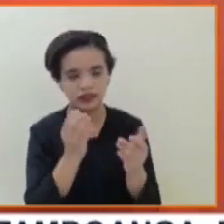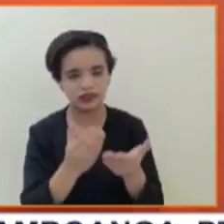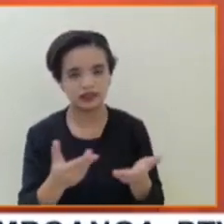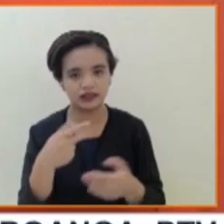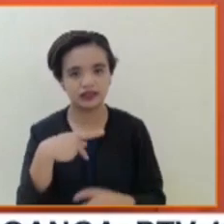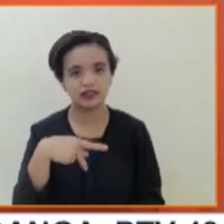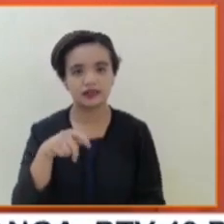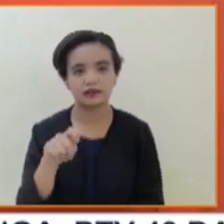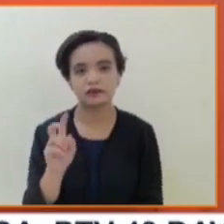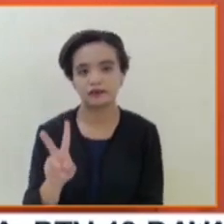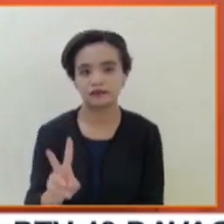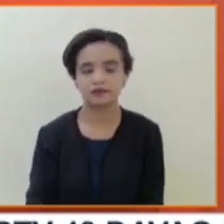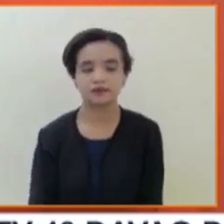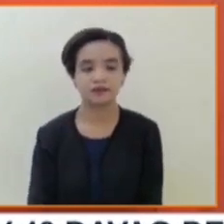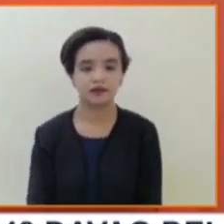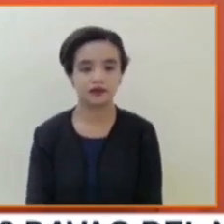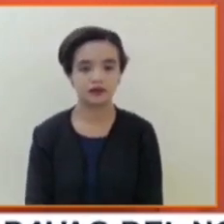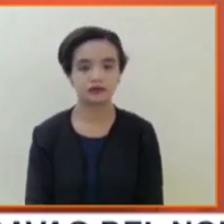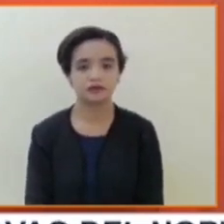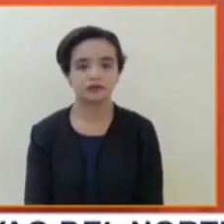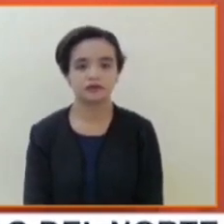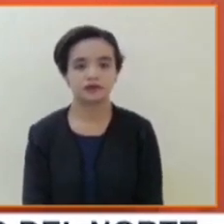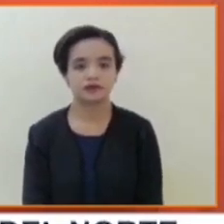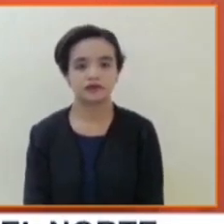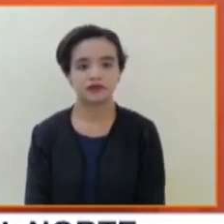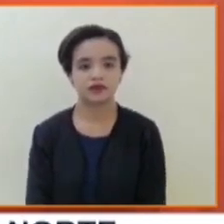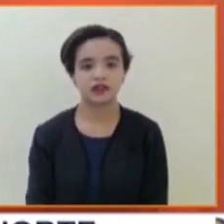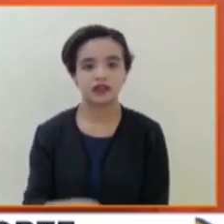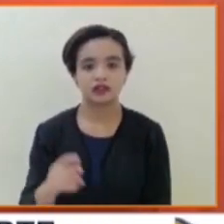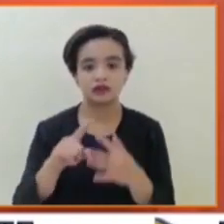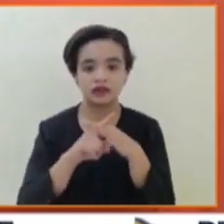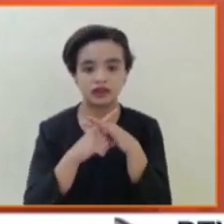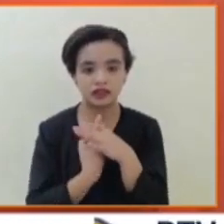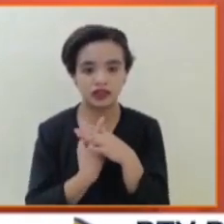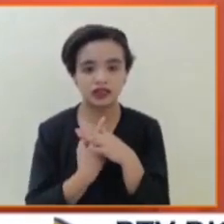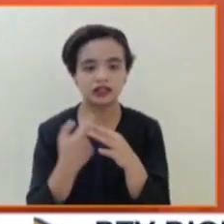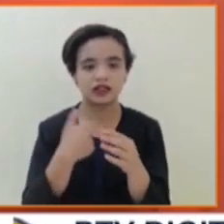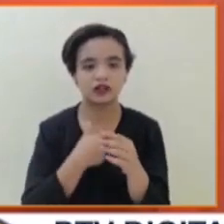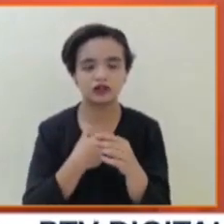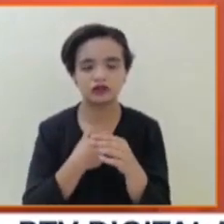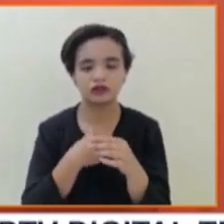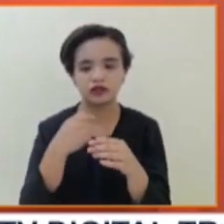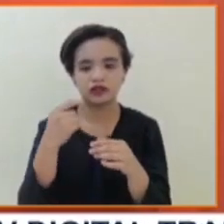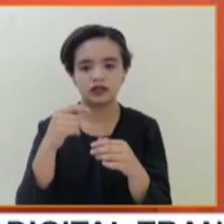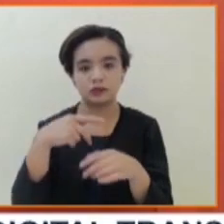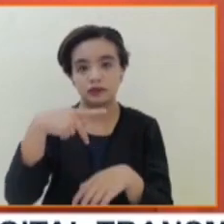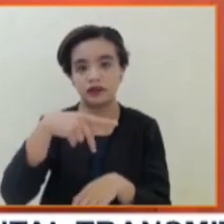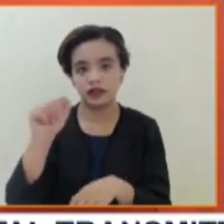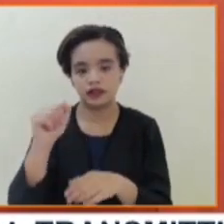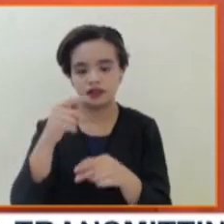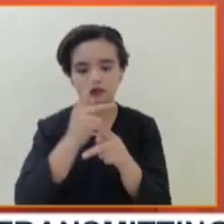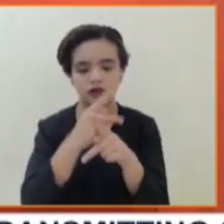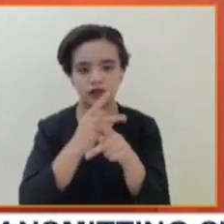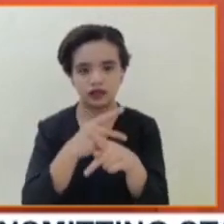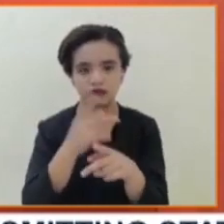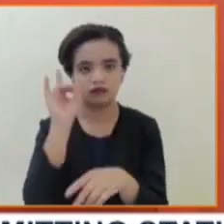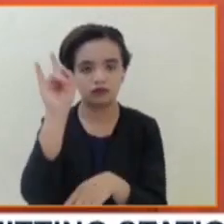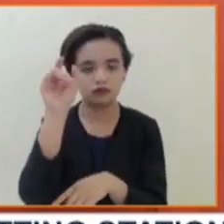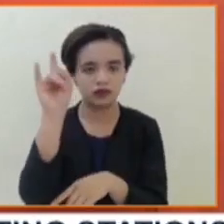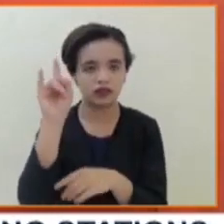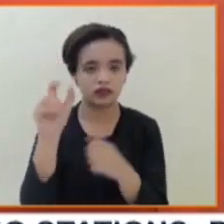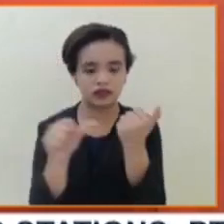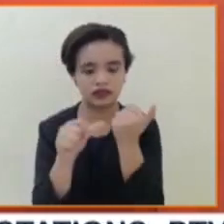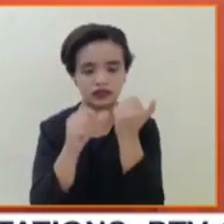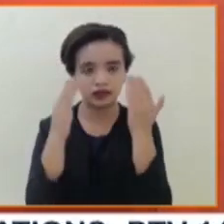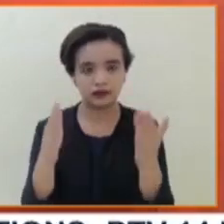no? Simula nung naging production assistant ako hanggang sa yon, nakaranas ako maging producer ng